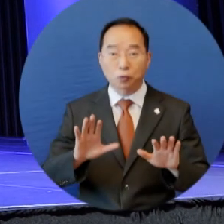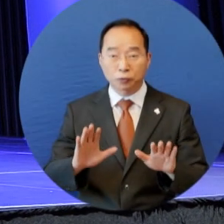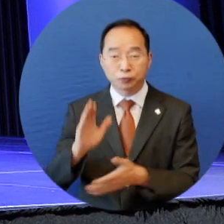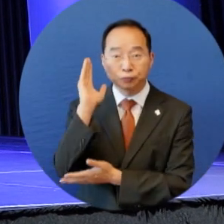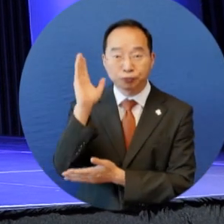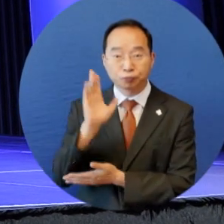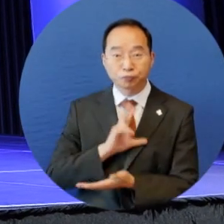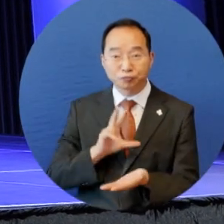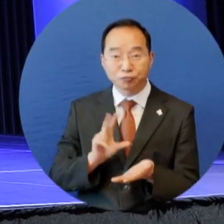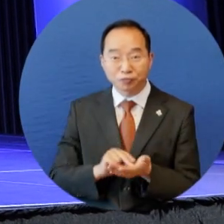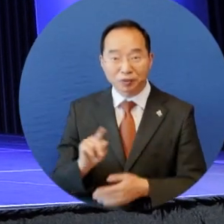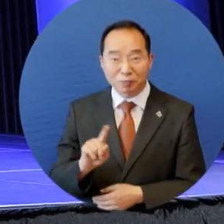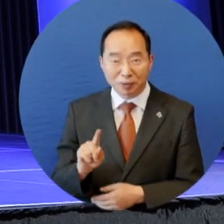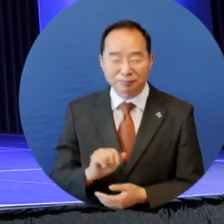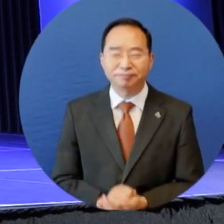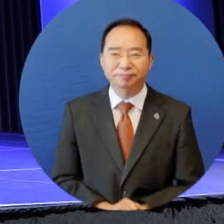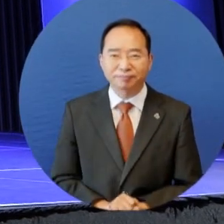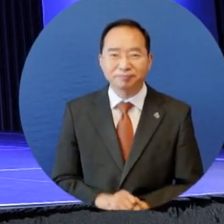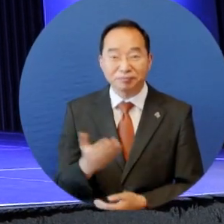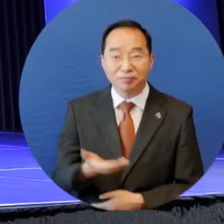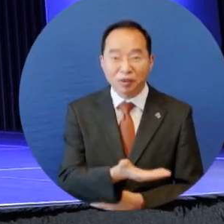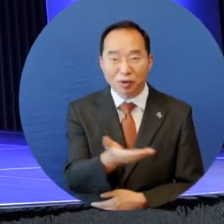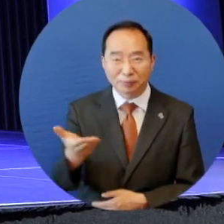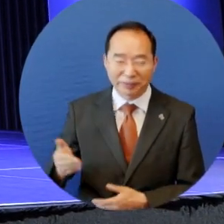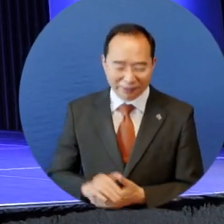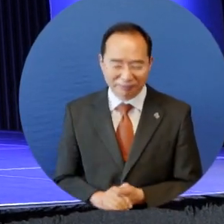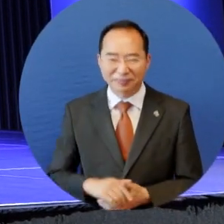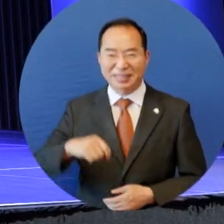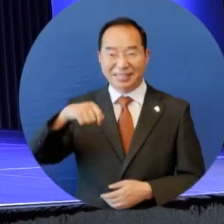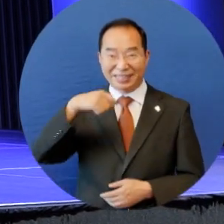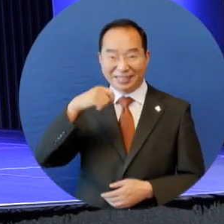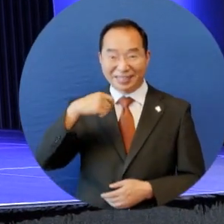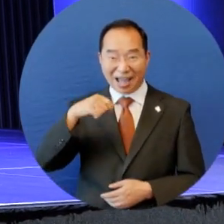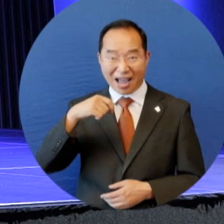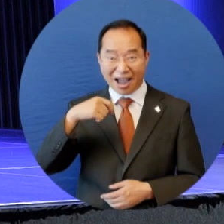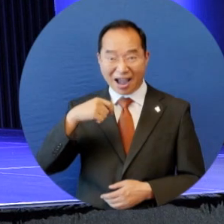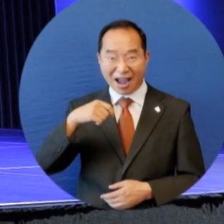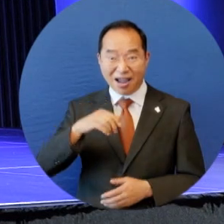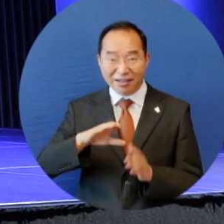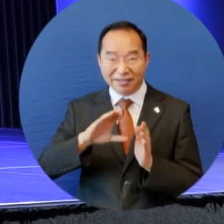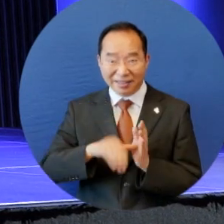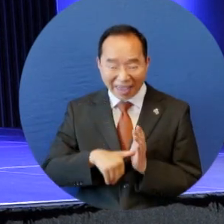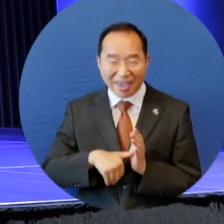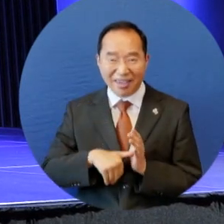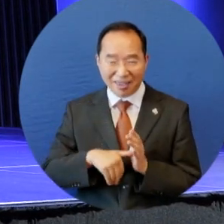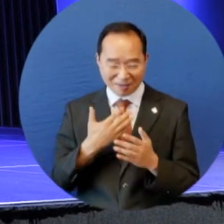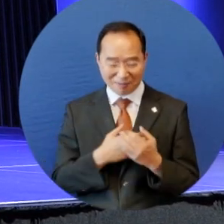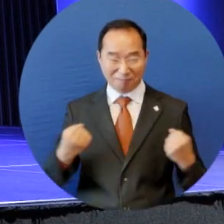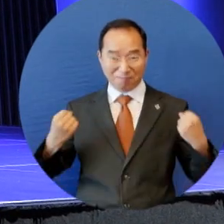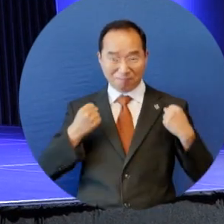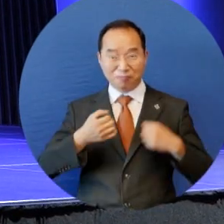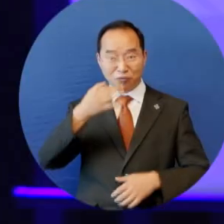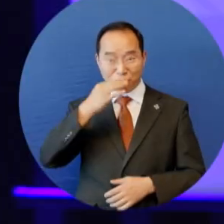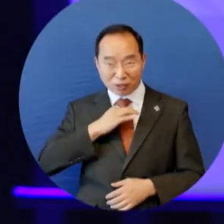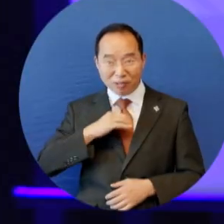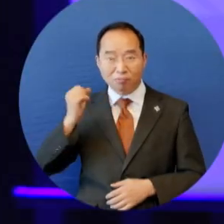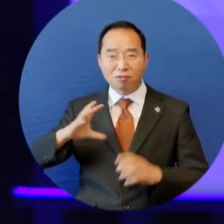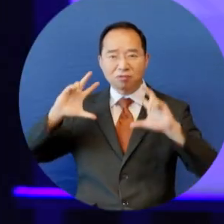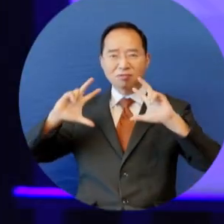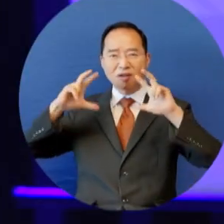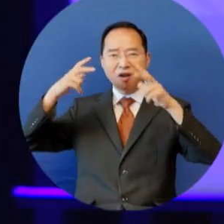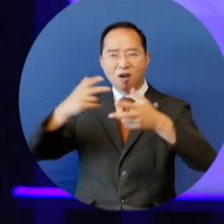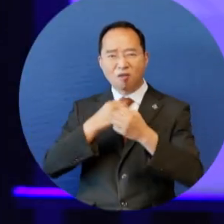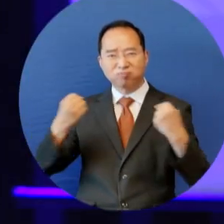오늘의 주제는 여러분들이 밥상 위에서 환경운동도 하실 수 있고 또 건강도 더 생각하실 수 있는